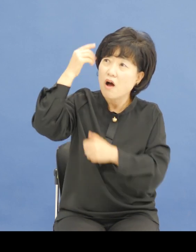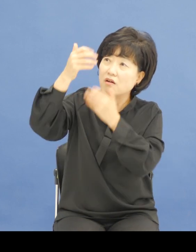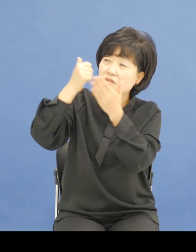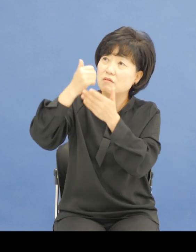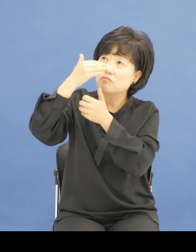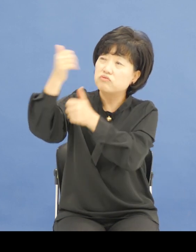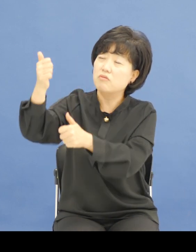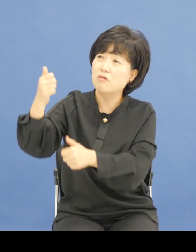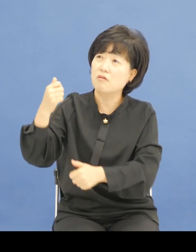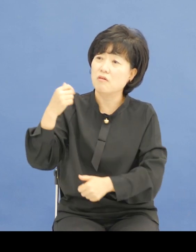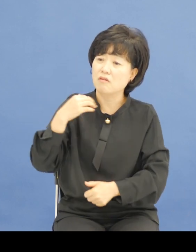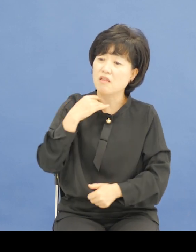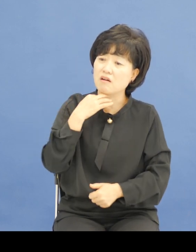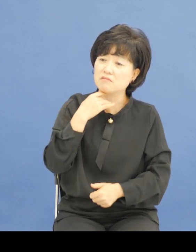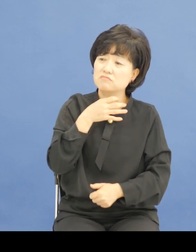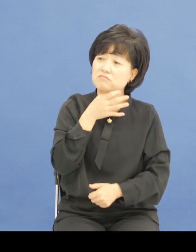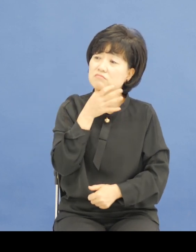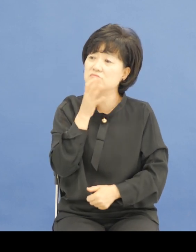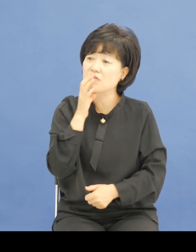날 불렀나.